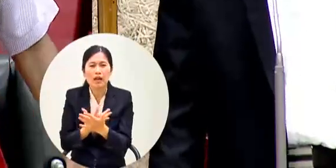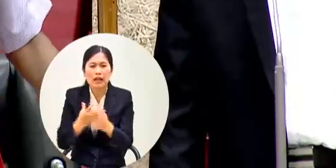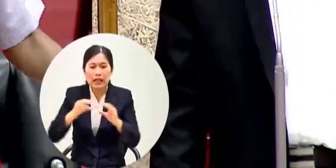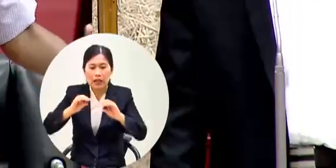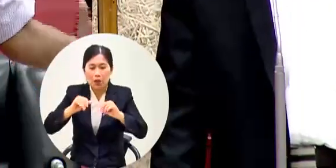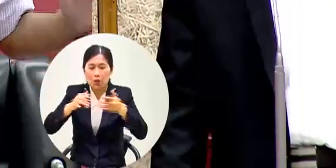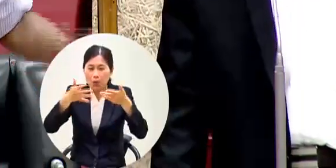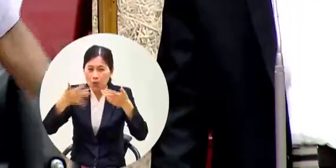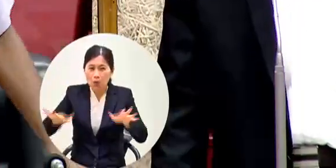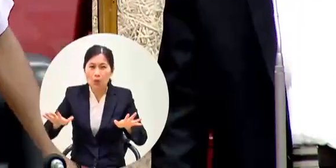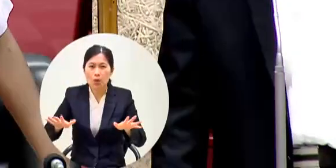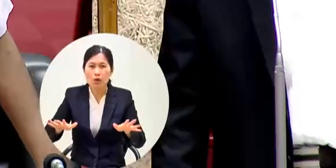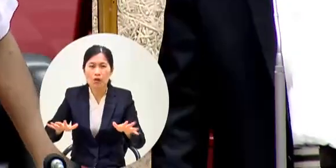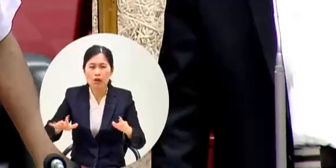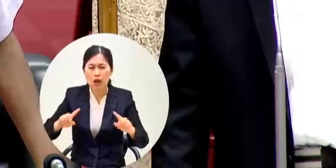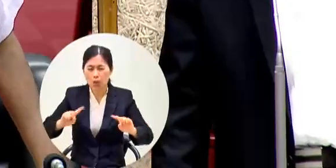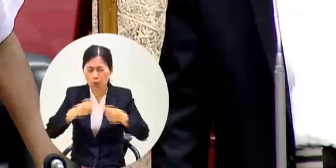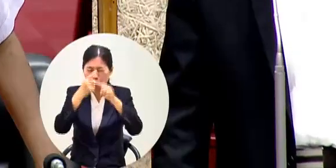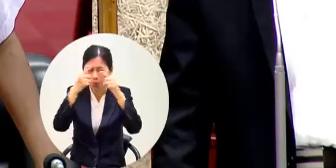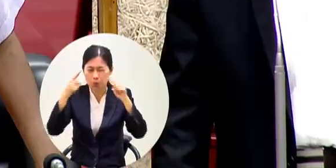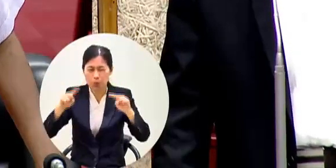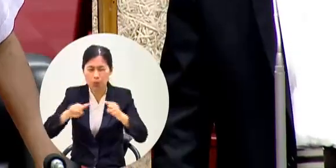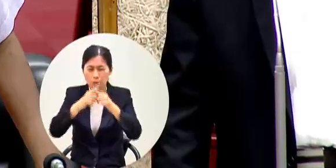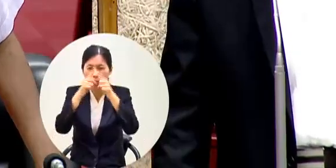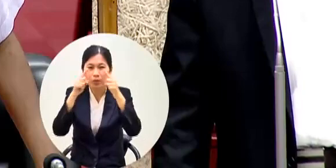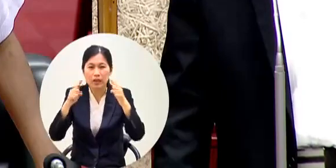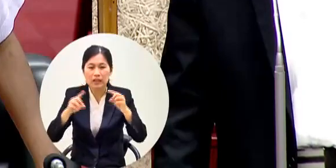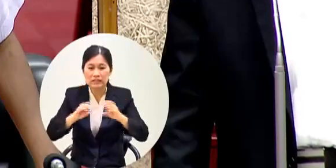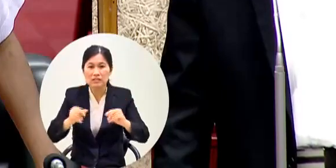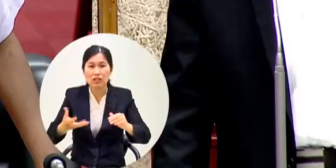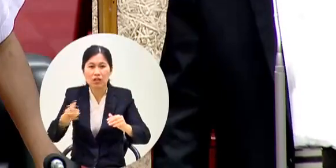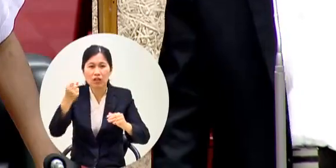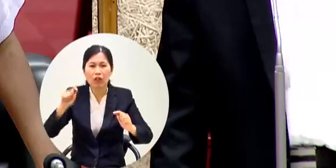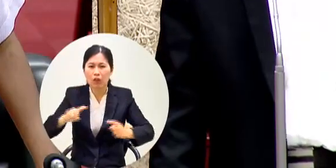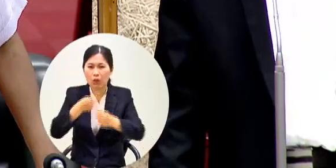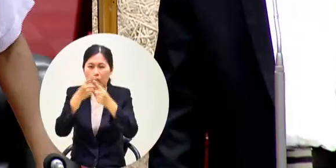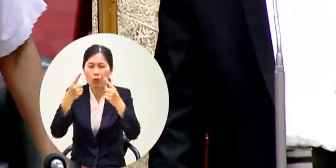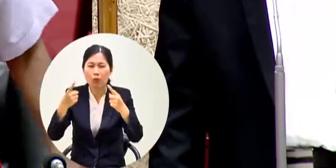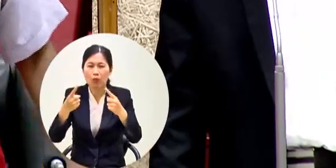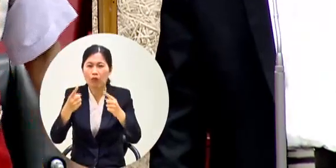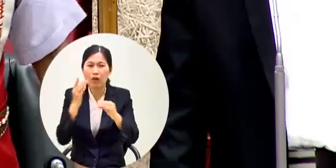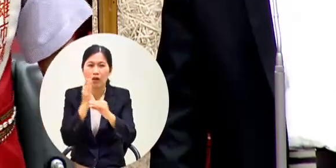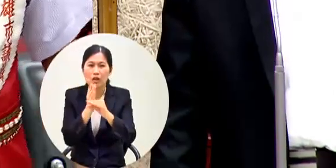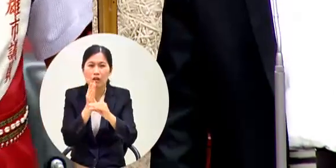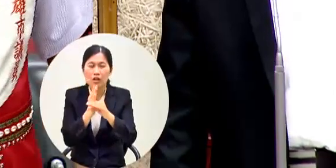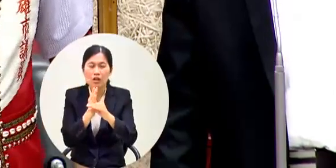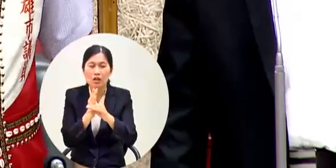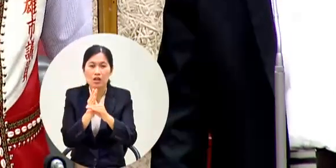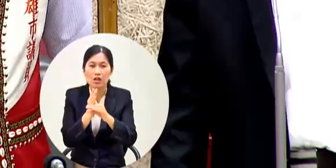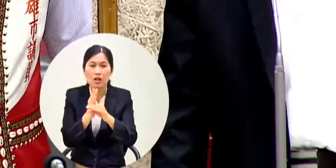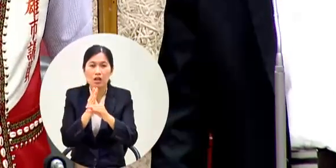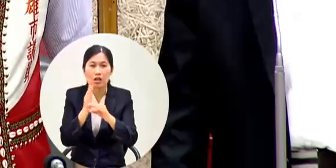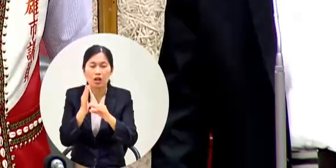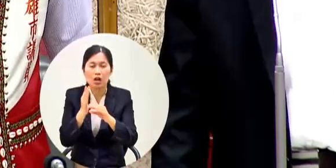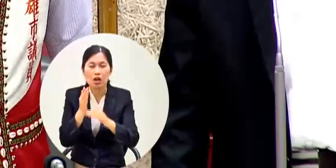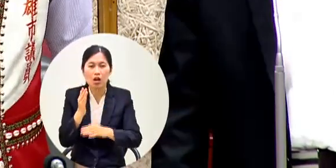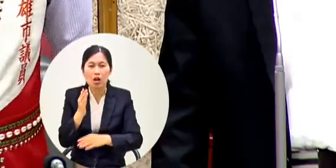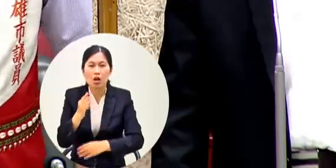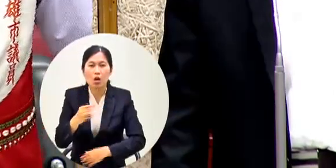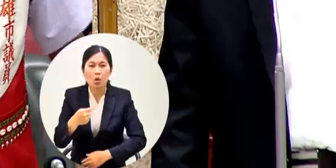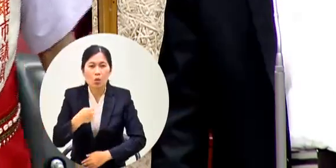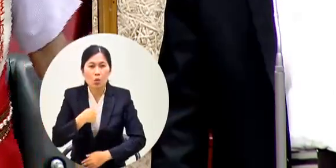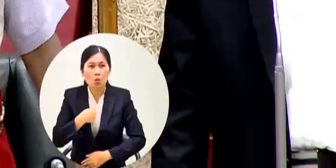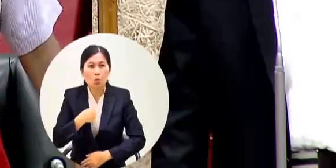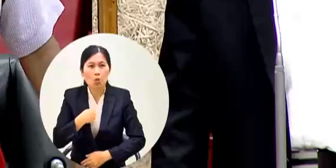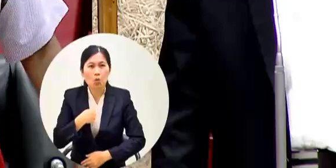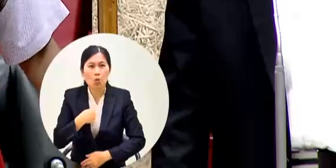日据时代，因为它的测量仪器专业人员的不足，